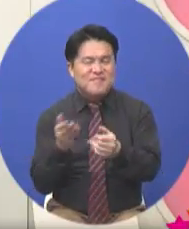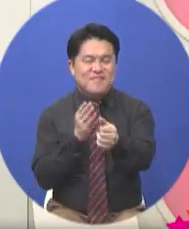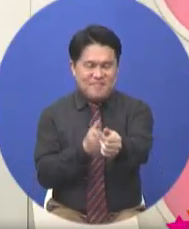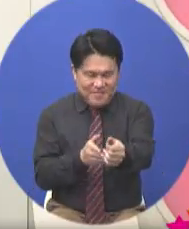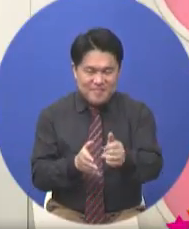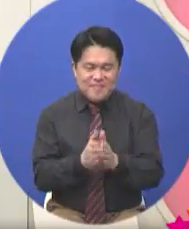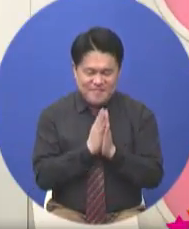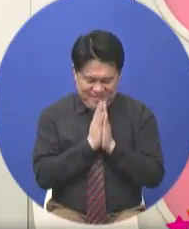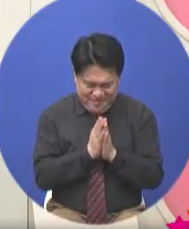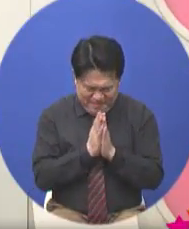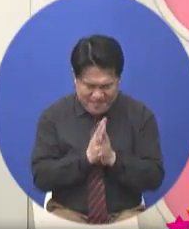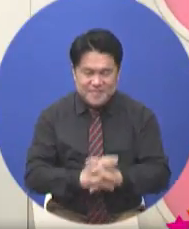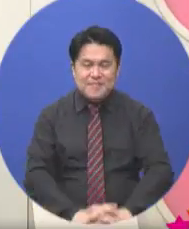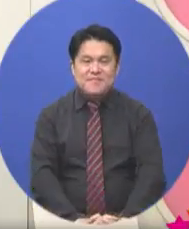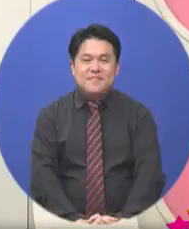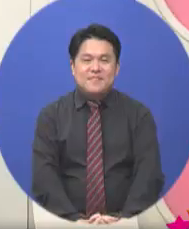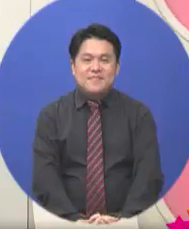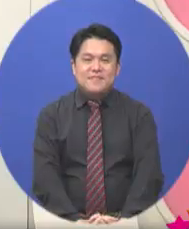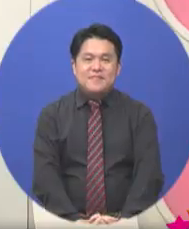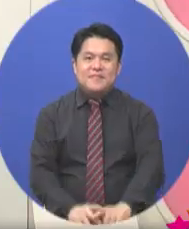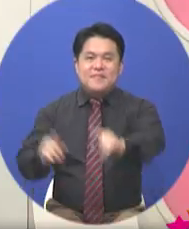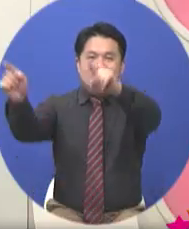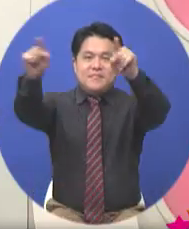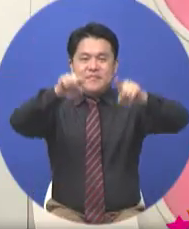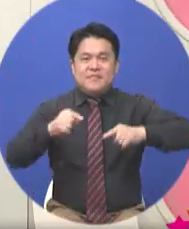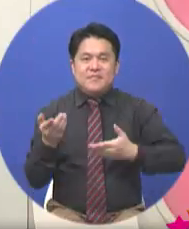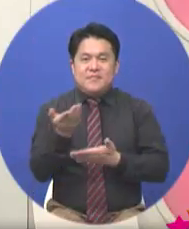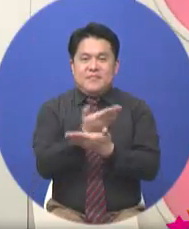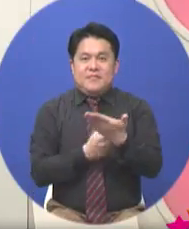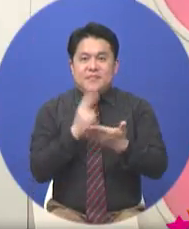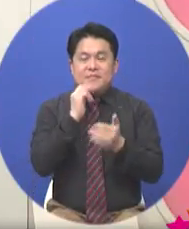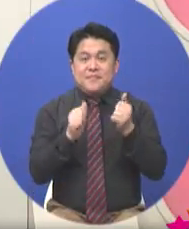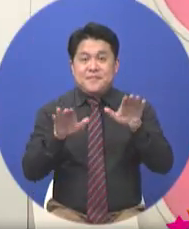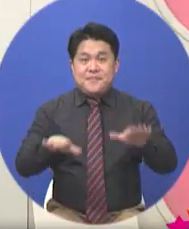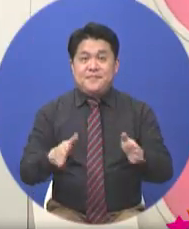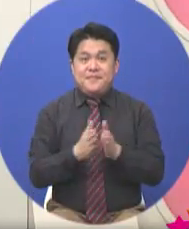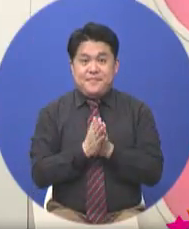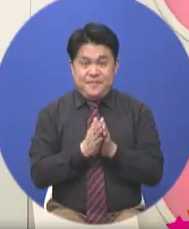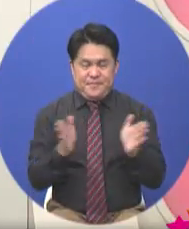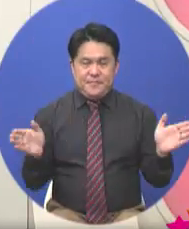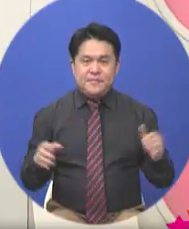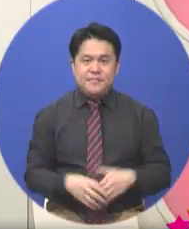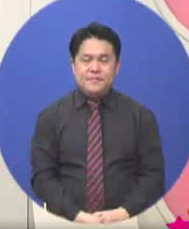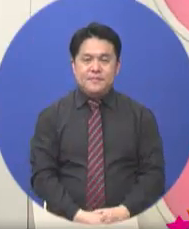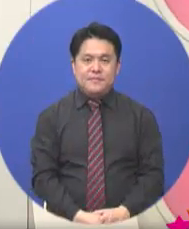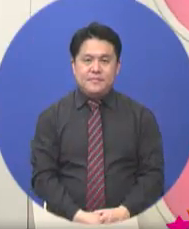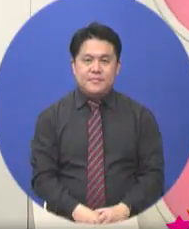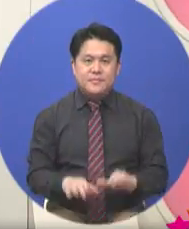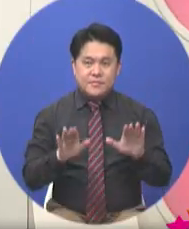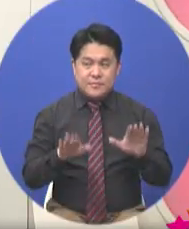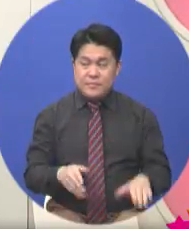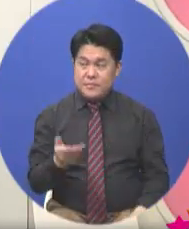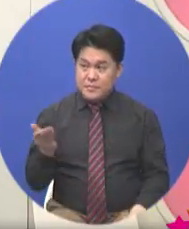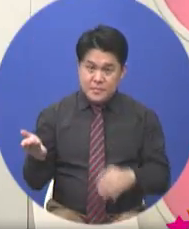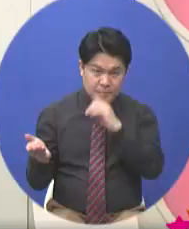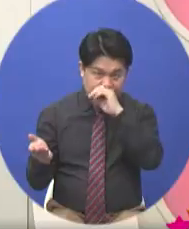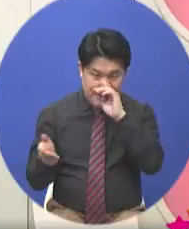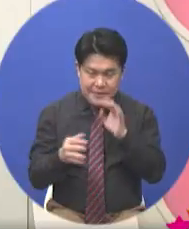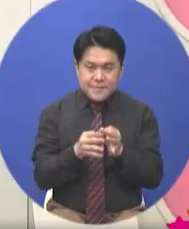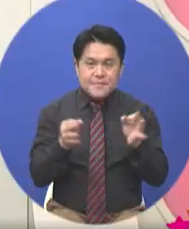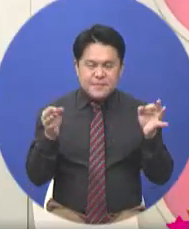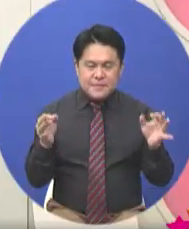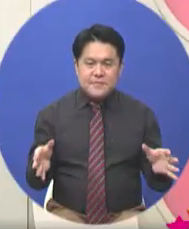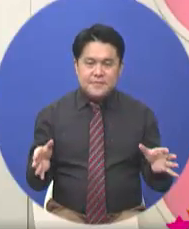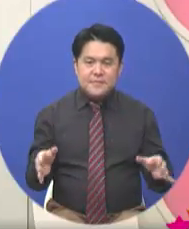주시길 당부드리면서 전국 나눔 노래자랑 시작을 해보겠는데요. 네? 오늘 유다은 씨가